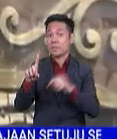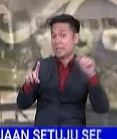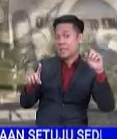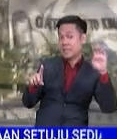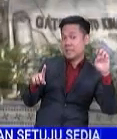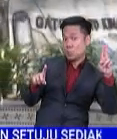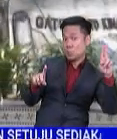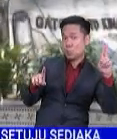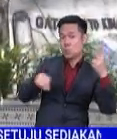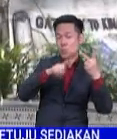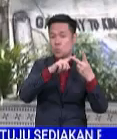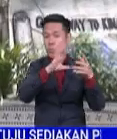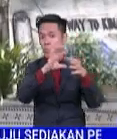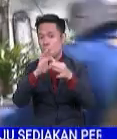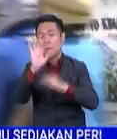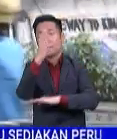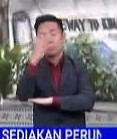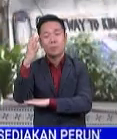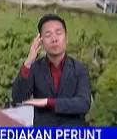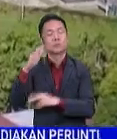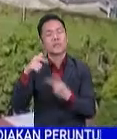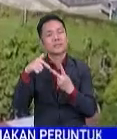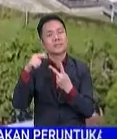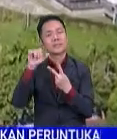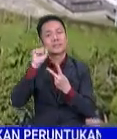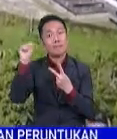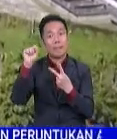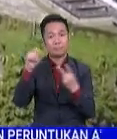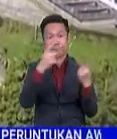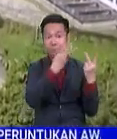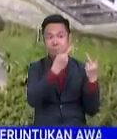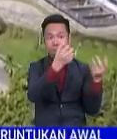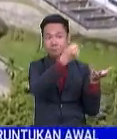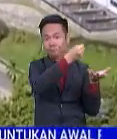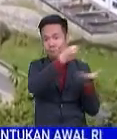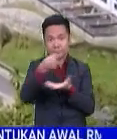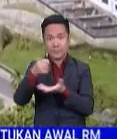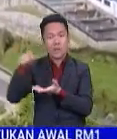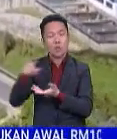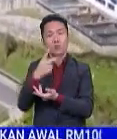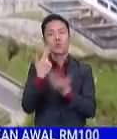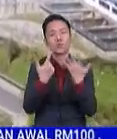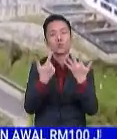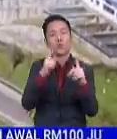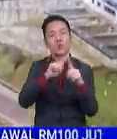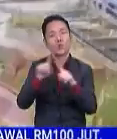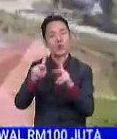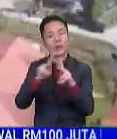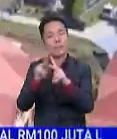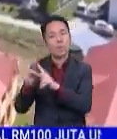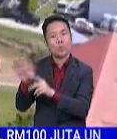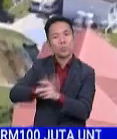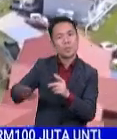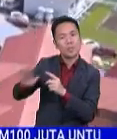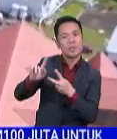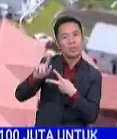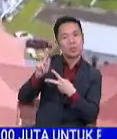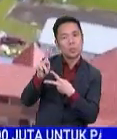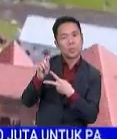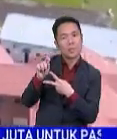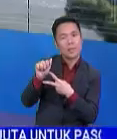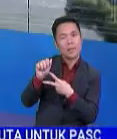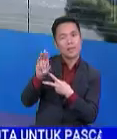dengan kerjasama jabatan perhutanan Sabah Zon ekonomi Kinabalu meliputi tujuh kampung di daerah kota belud waran